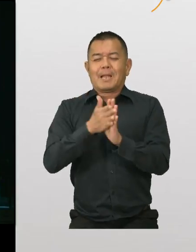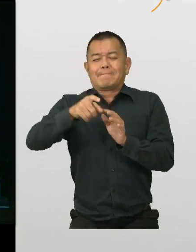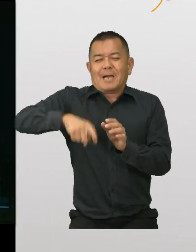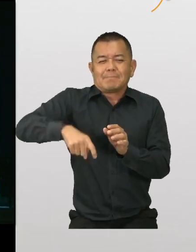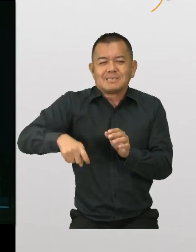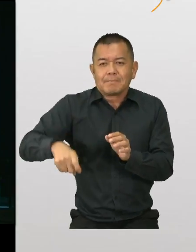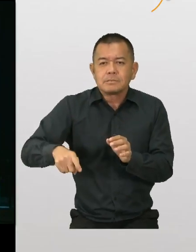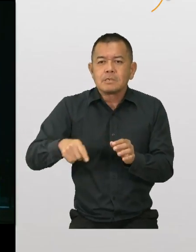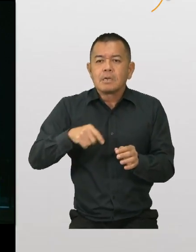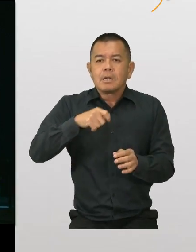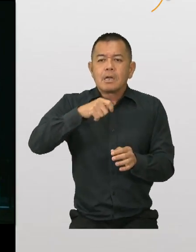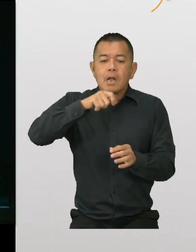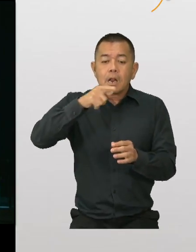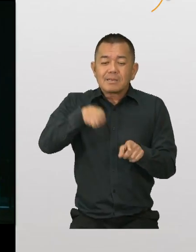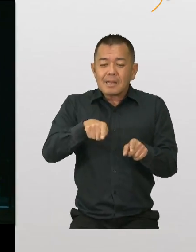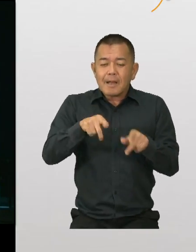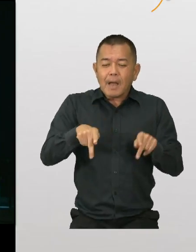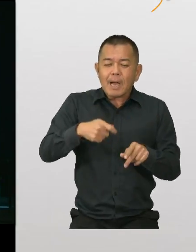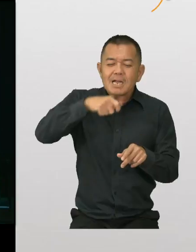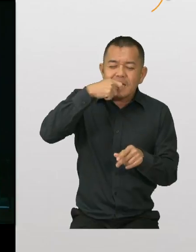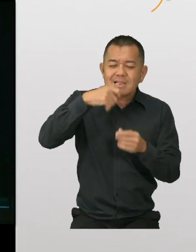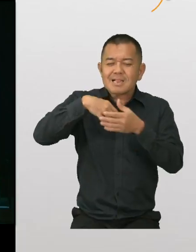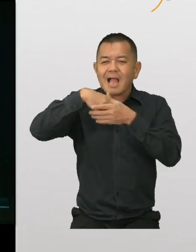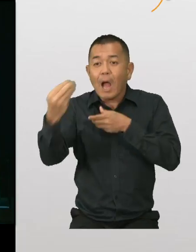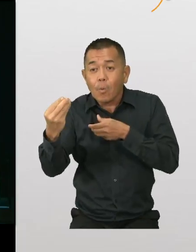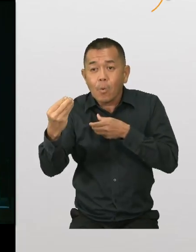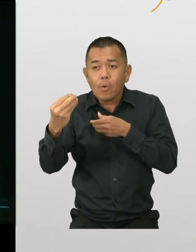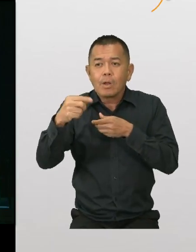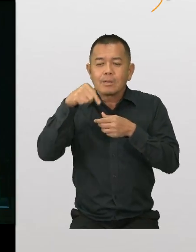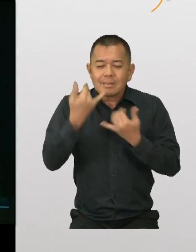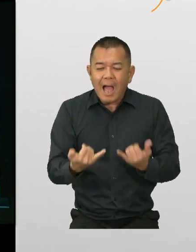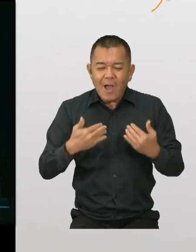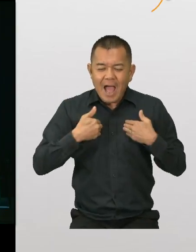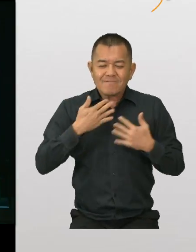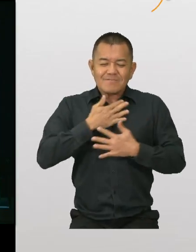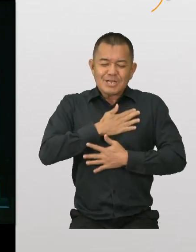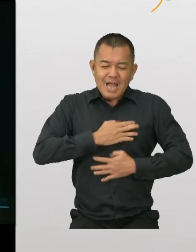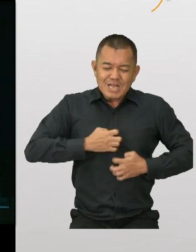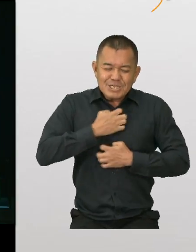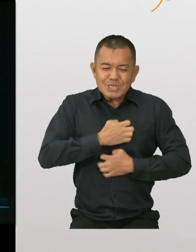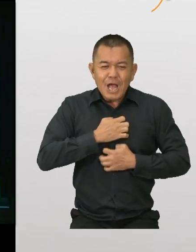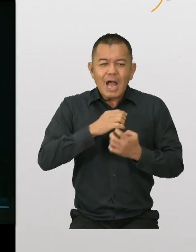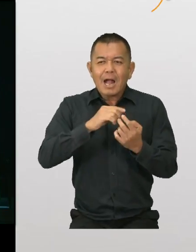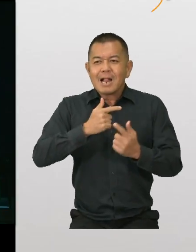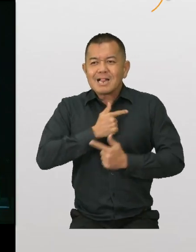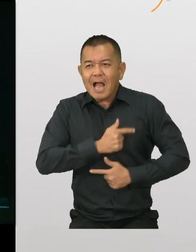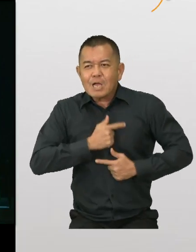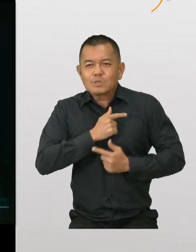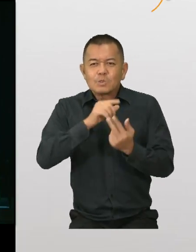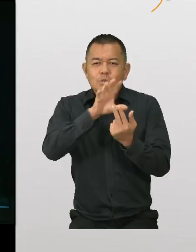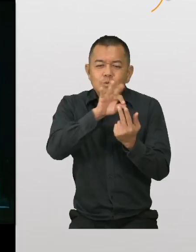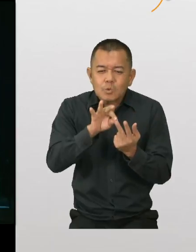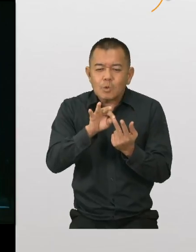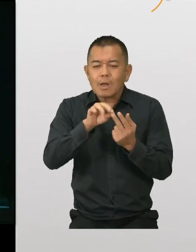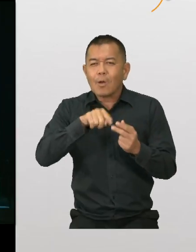乐的 also have 选 more 择 entertainment 也多了 and leisure 出 options. 国旅游 Going 已 on 经越来 vacations 越频繁了 overseas has also 看看 become 每 more 年的旅